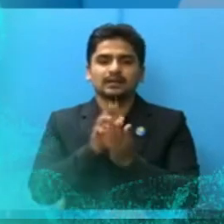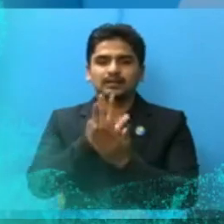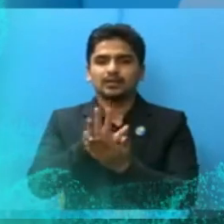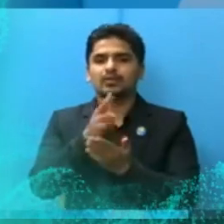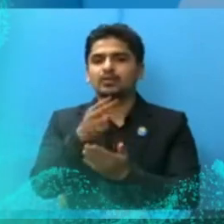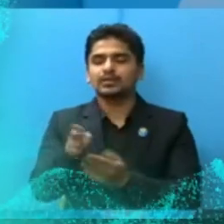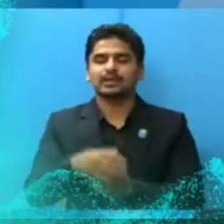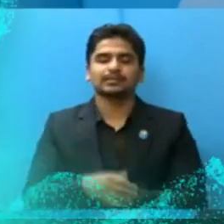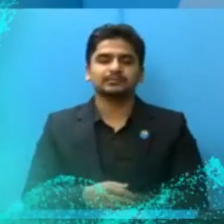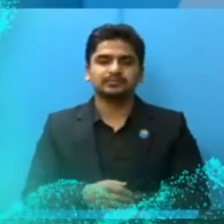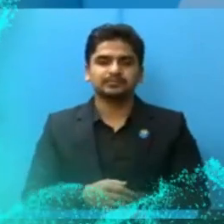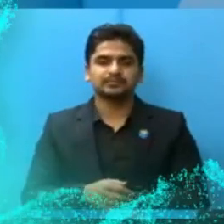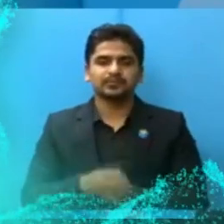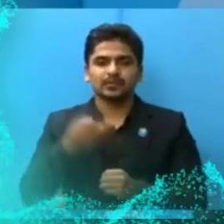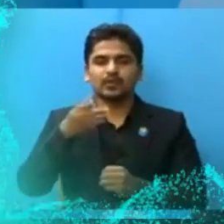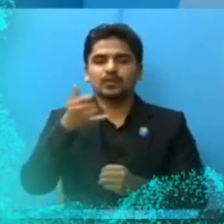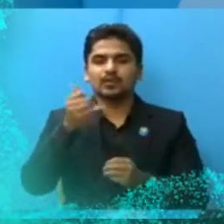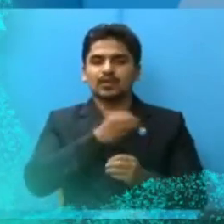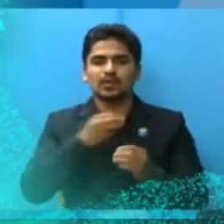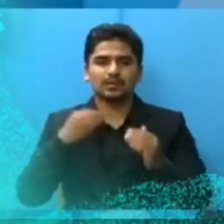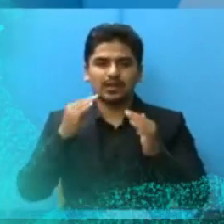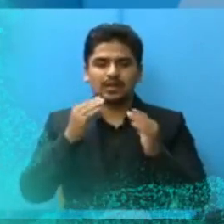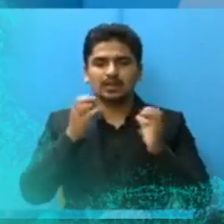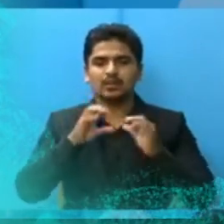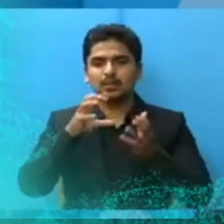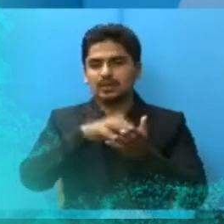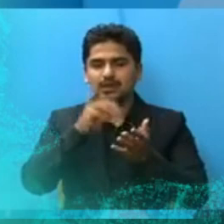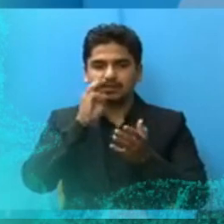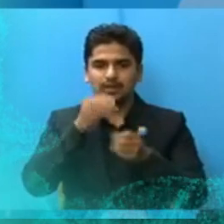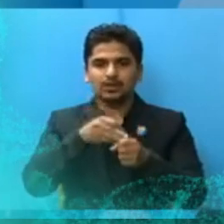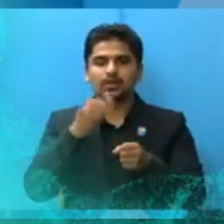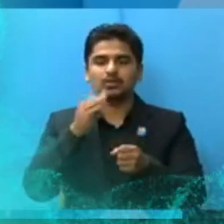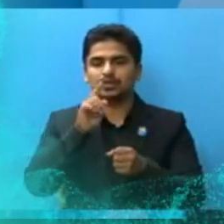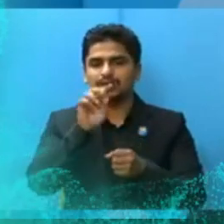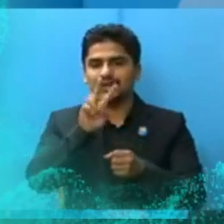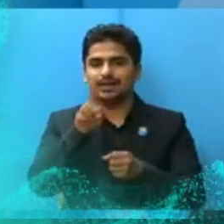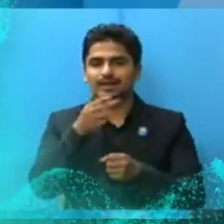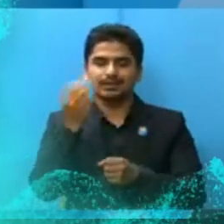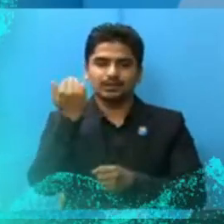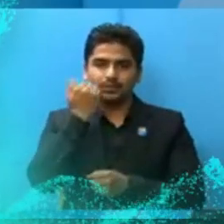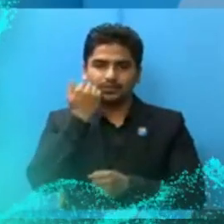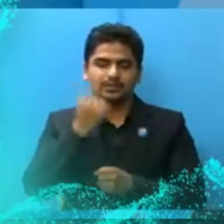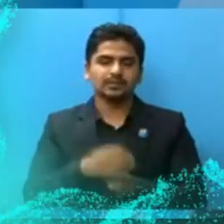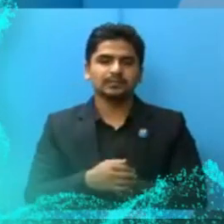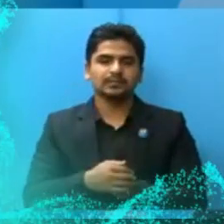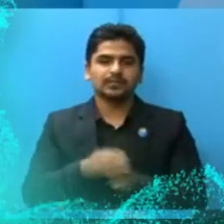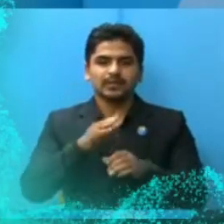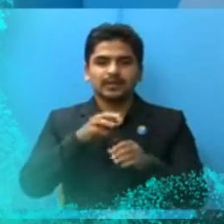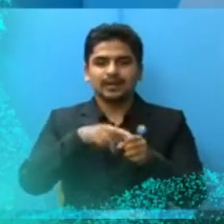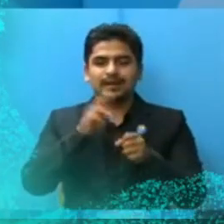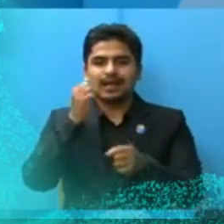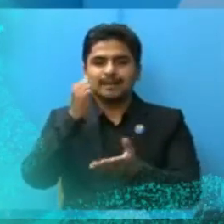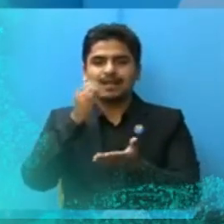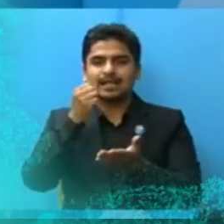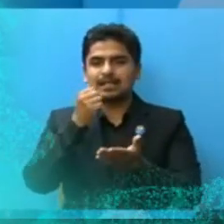जना। धुलिखेल अस्पताल प्रयोगशालामा धनुषाका 21 जना पुरुष, रामेछापका